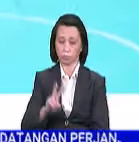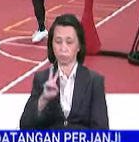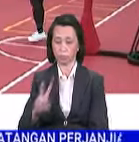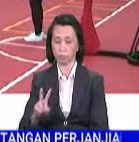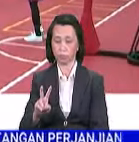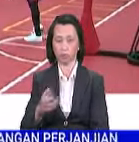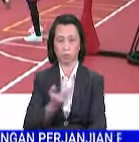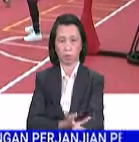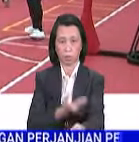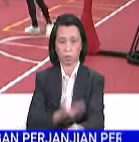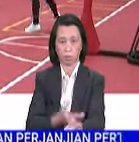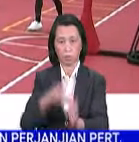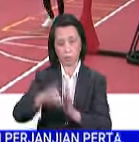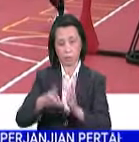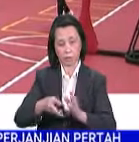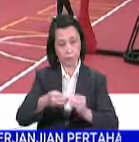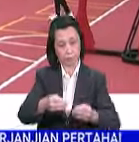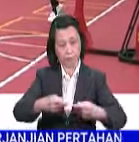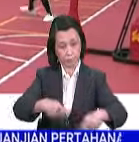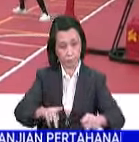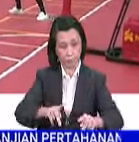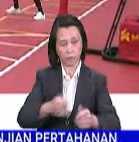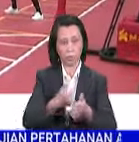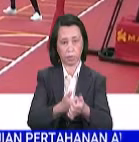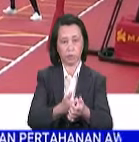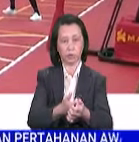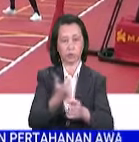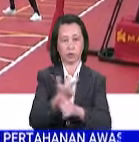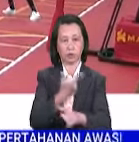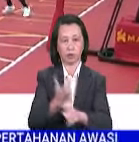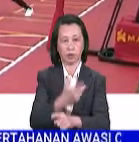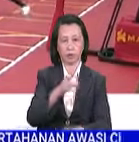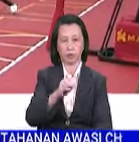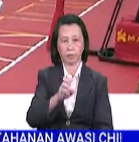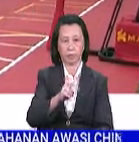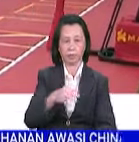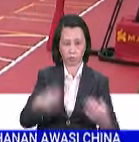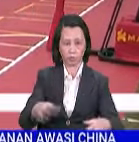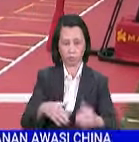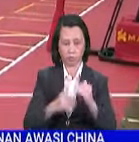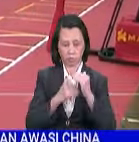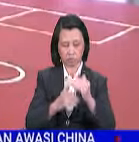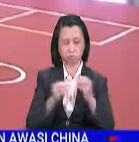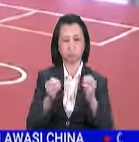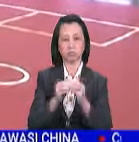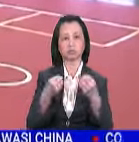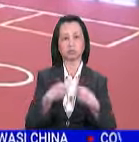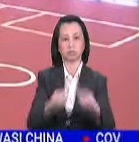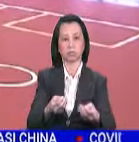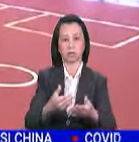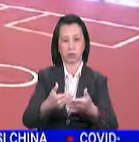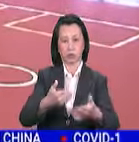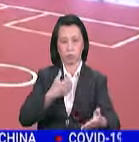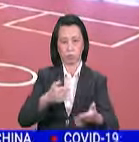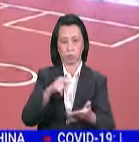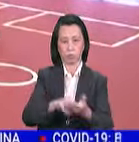atlet pelapis para pula diberi peluang menikmati program latihan selepas tiada kuota ditawarkan kepada mereka sebelum